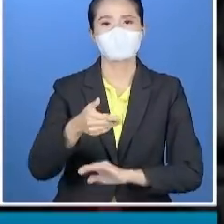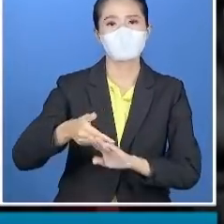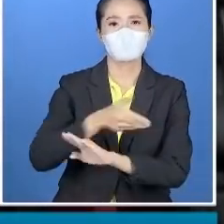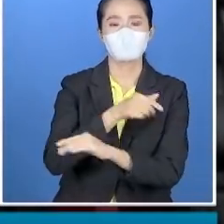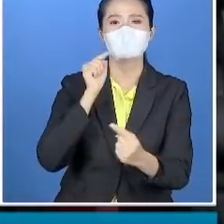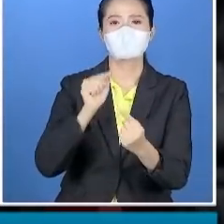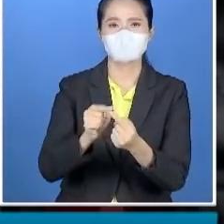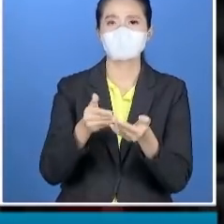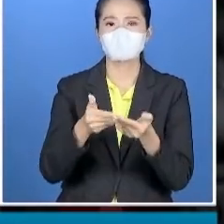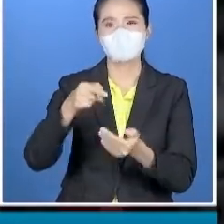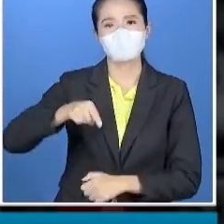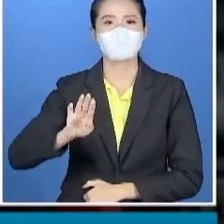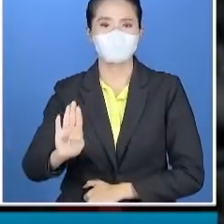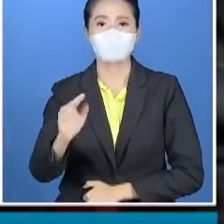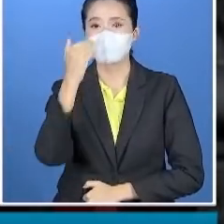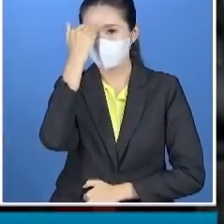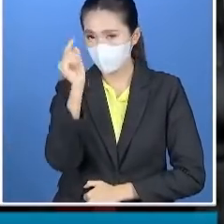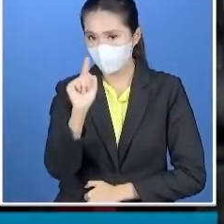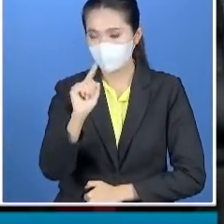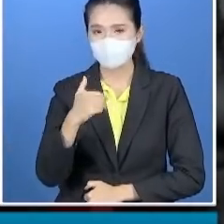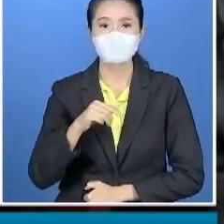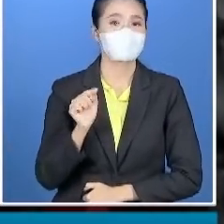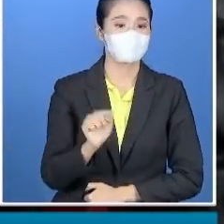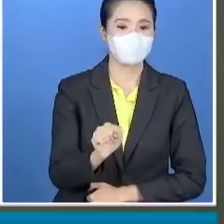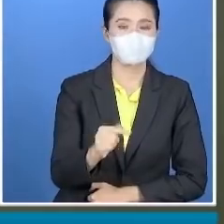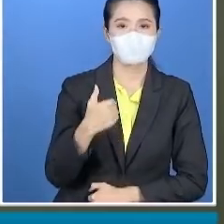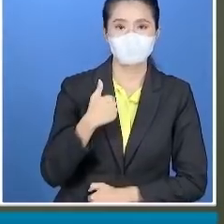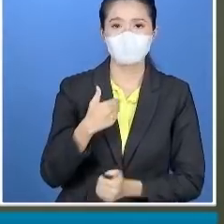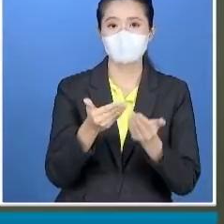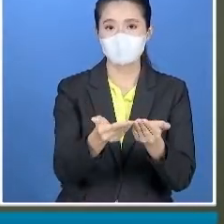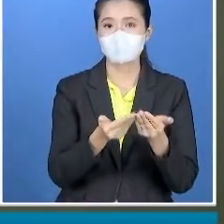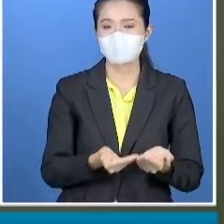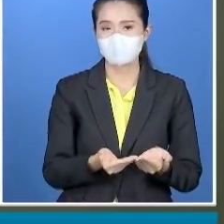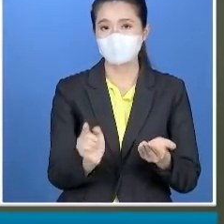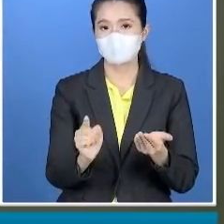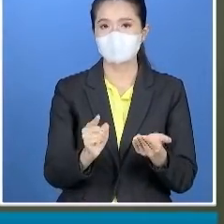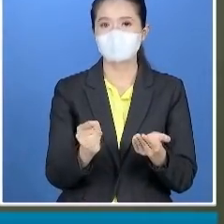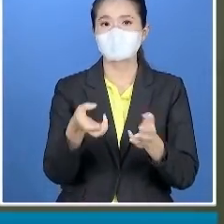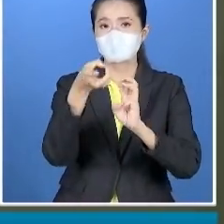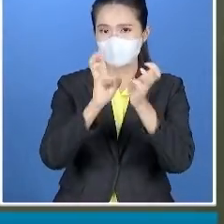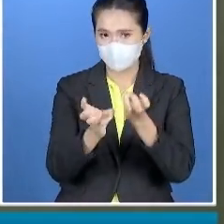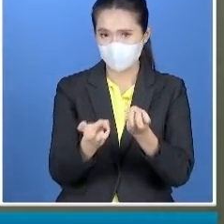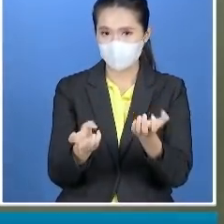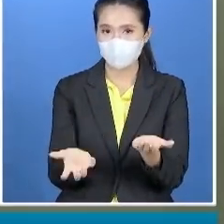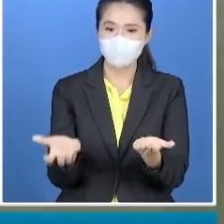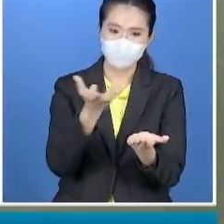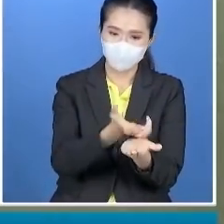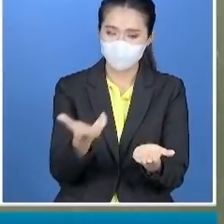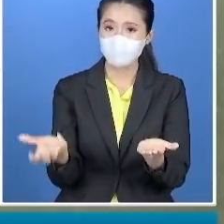ถึงท่าเรือพิบูลสงครามเพราะว่าอะไรเพราะว่าตรงนั้นน่ะมันเป็นจุดจอดเรือพ่วงในการขนถ่ายทรายขึ้นลง